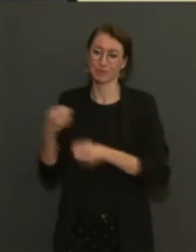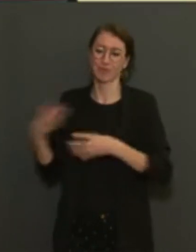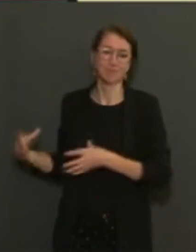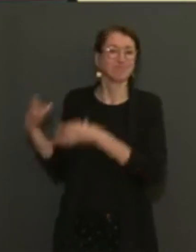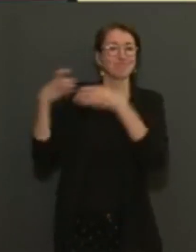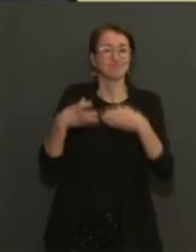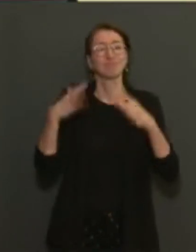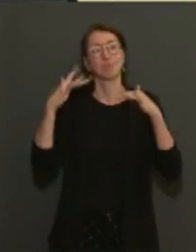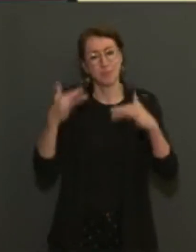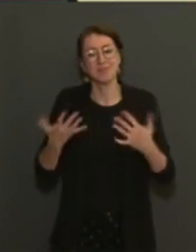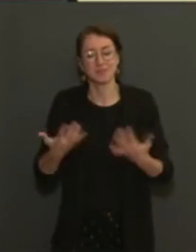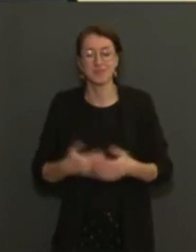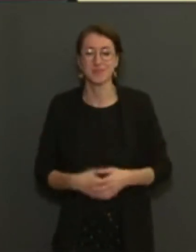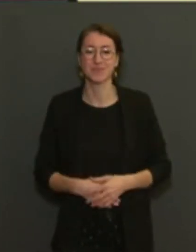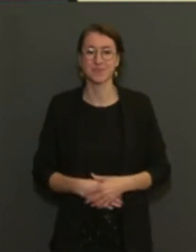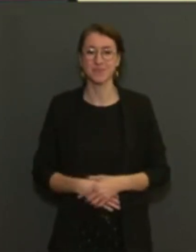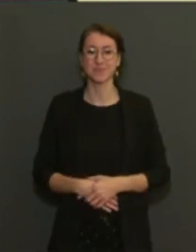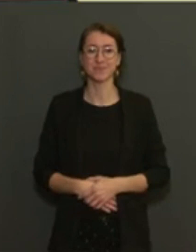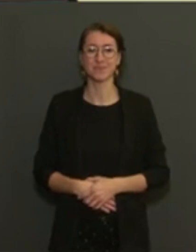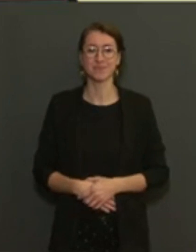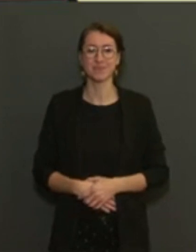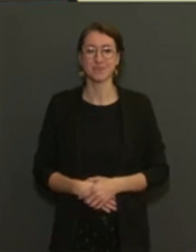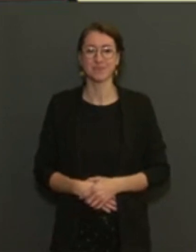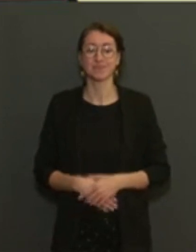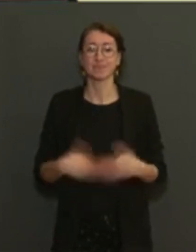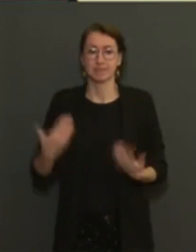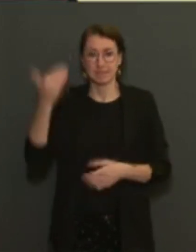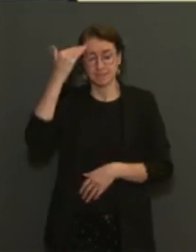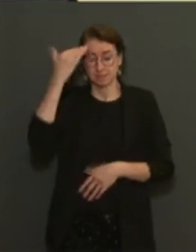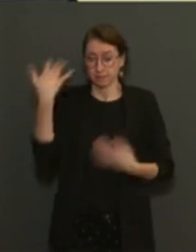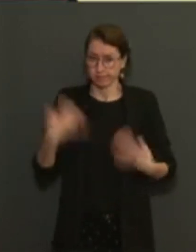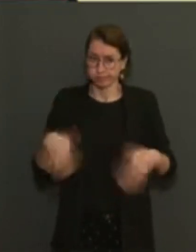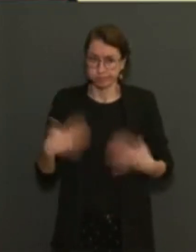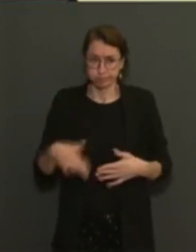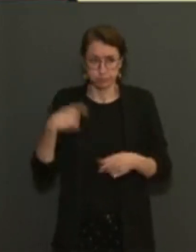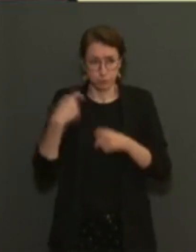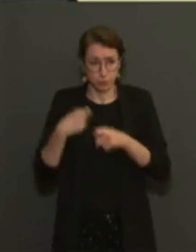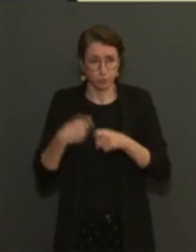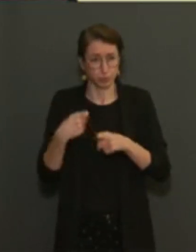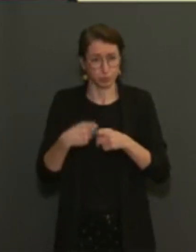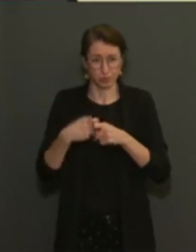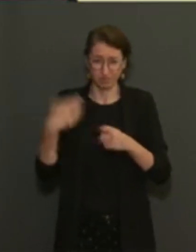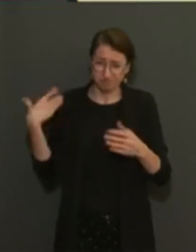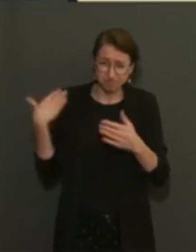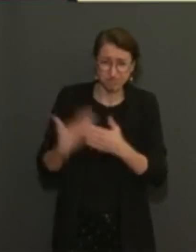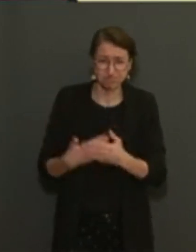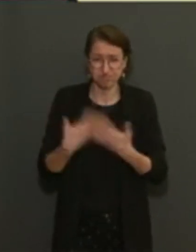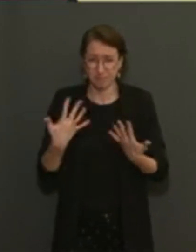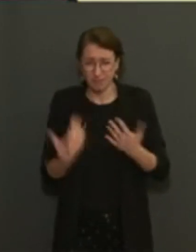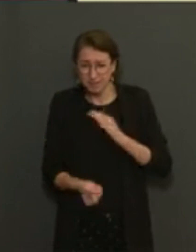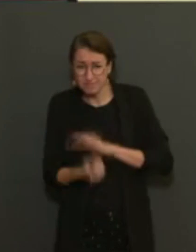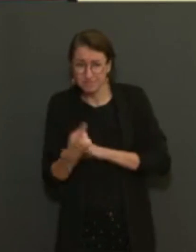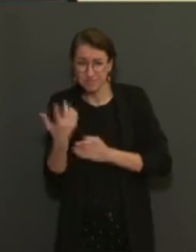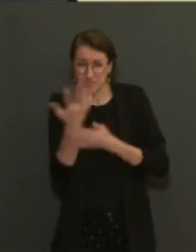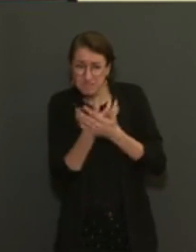ces difficultés, et avec, j'espère, l'espoir que certaines nouvelles nous donnent aujourd'hui sur l'impact des mesures qui doivent